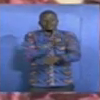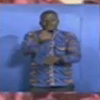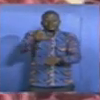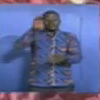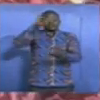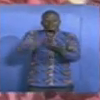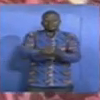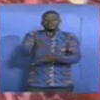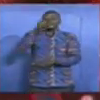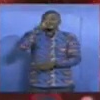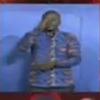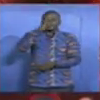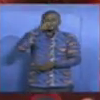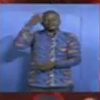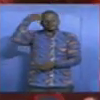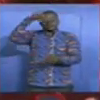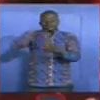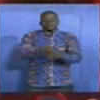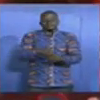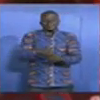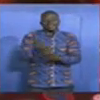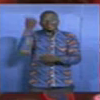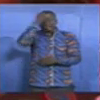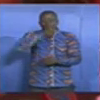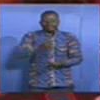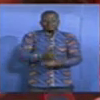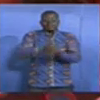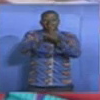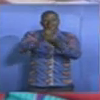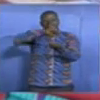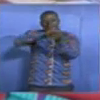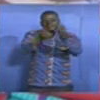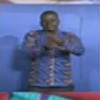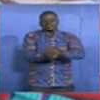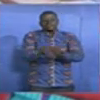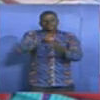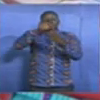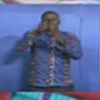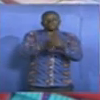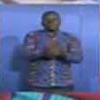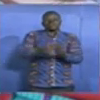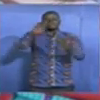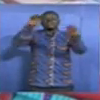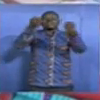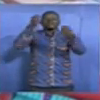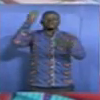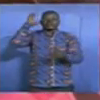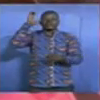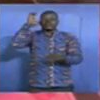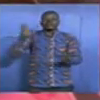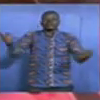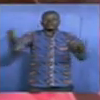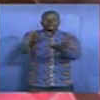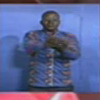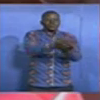et de lutter contre la pauvreté. L'Afrique à l'ère des changements climatiques, c'est le thème de cette conférence qui regroupera des délégations de 10